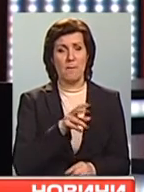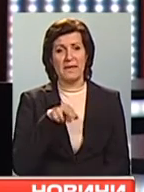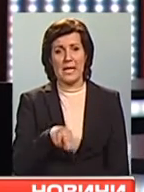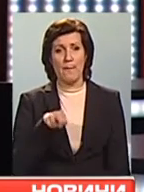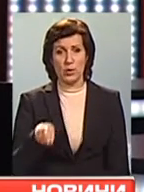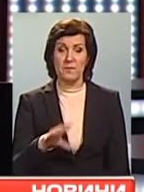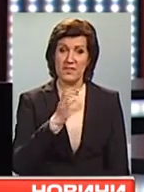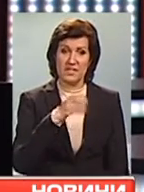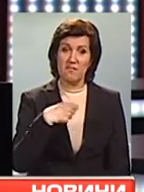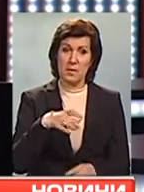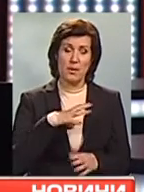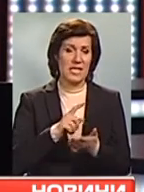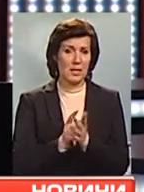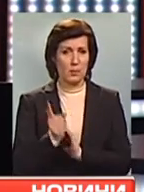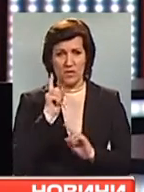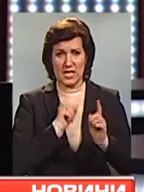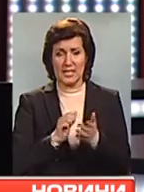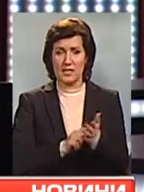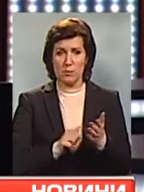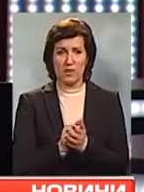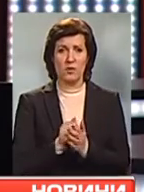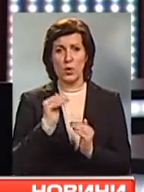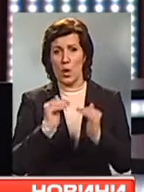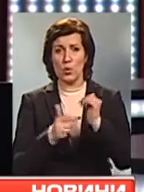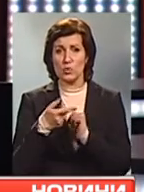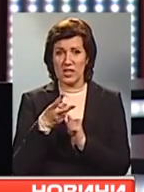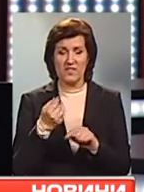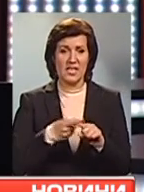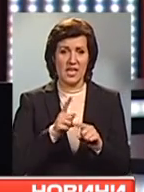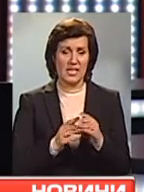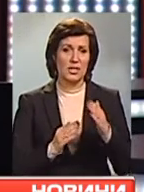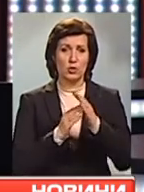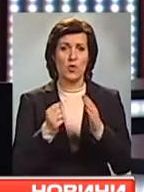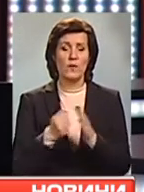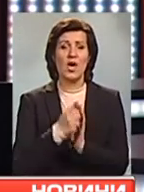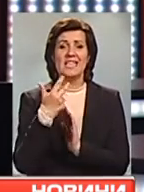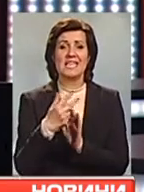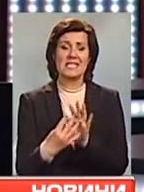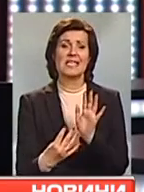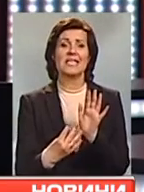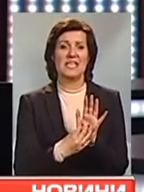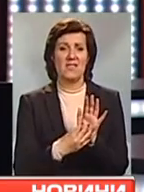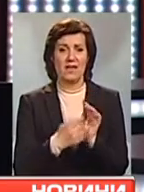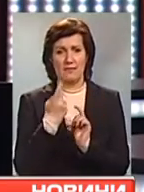у президента відбулася термінова нарада з приводу курсу гривні, який дійшов до 39 за долар.